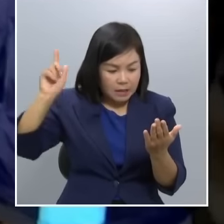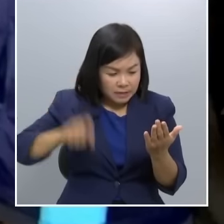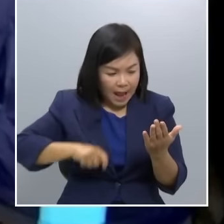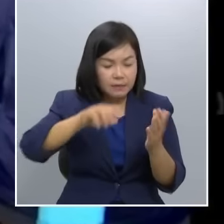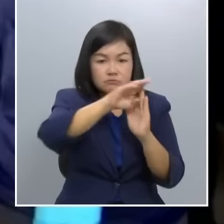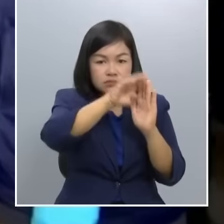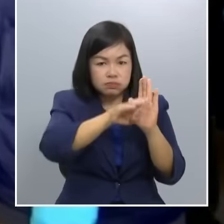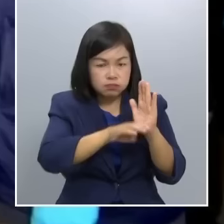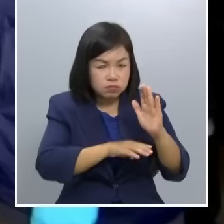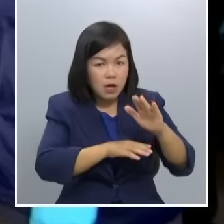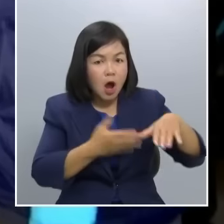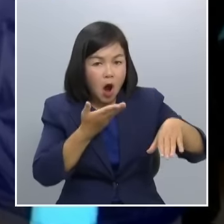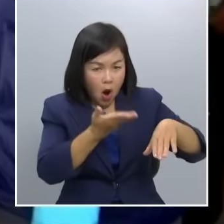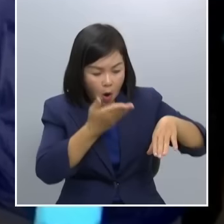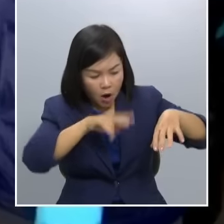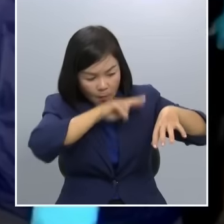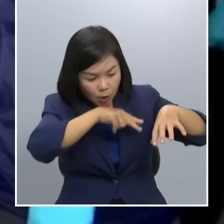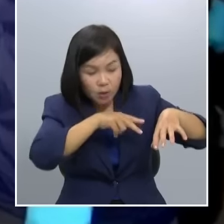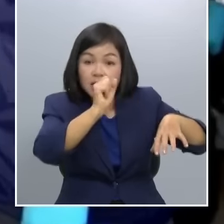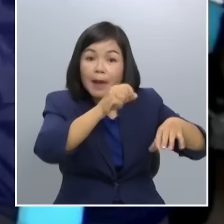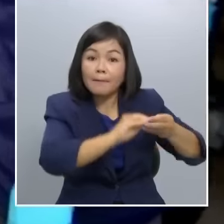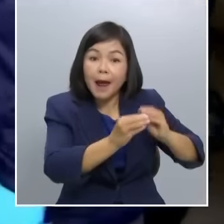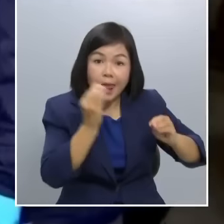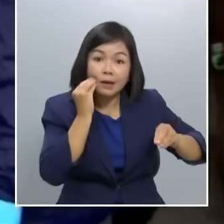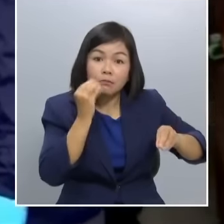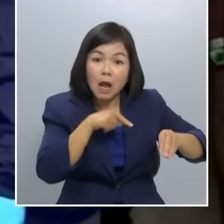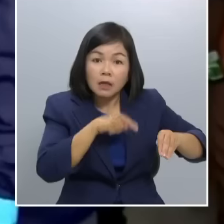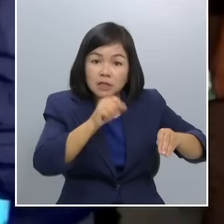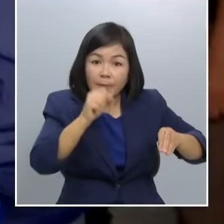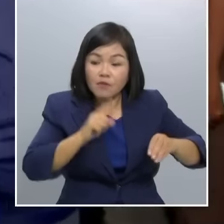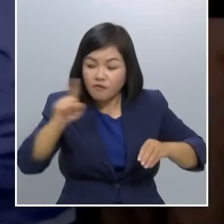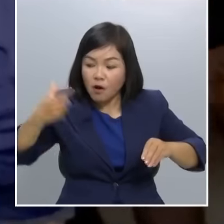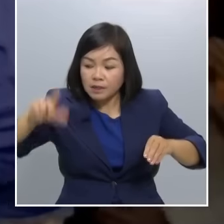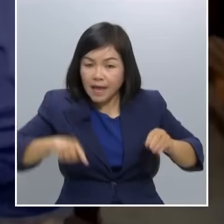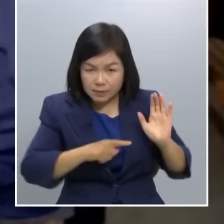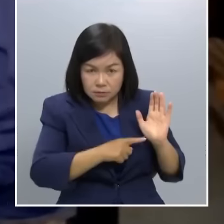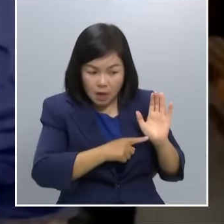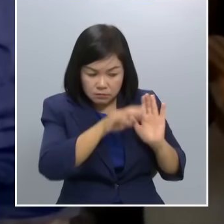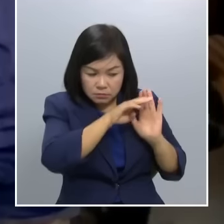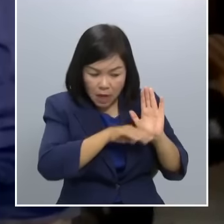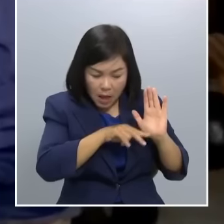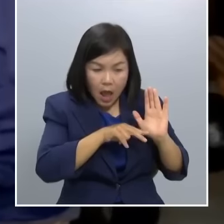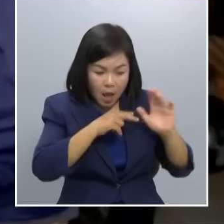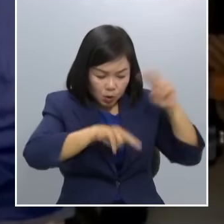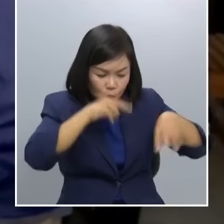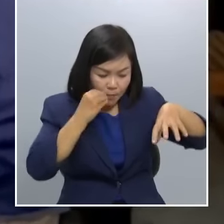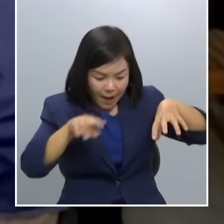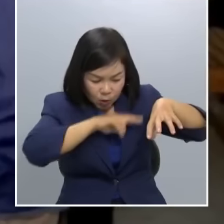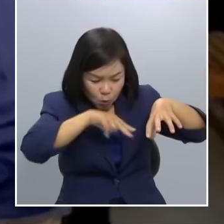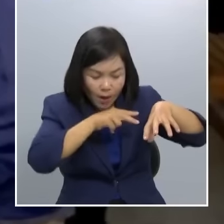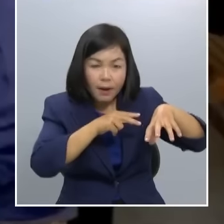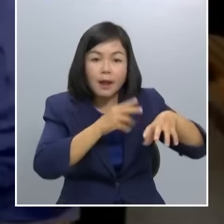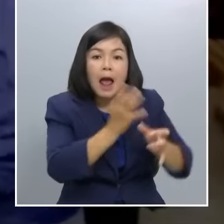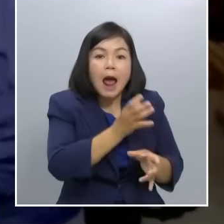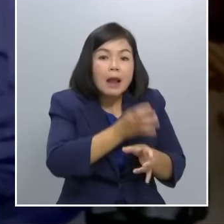ก็คือบ้านเลขที่นี้ใช่มั้ยครับยายอ่านะครับผมครับเพื่อพบและยึดสิ่งของยาดองน้ำ